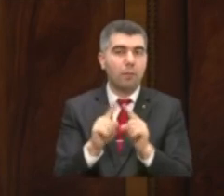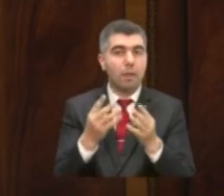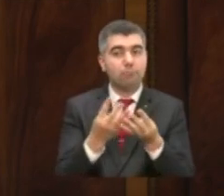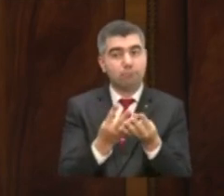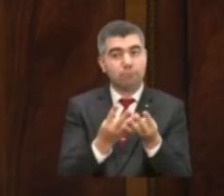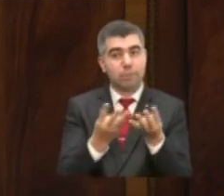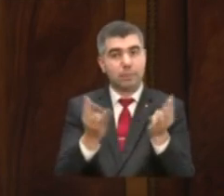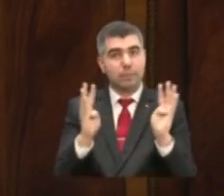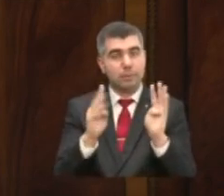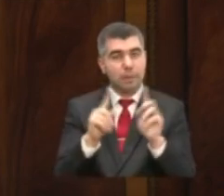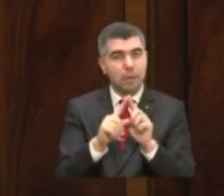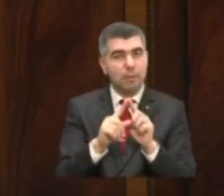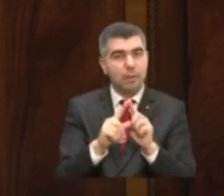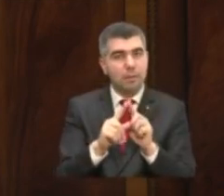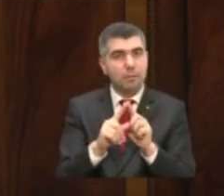للجهوية الموحدة للاستثمار،